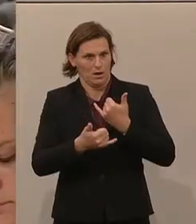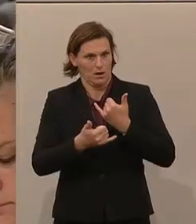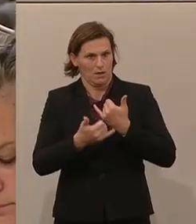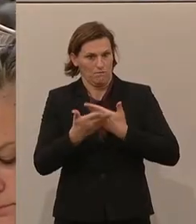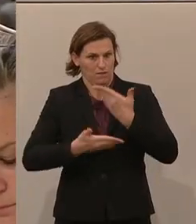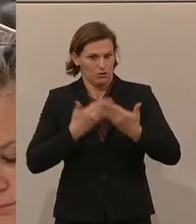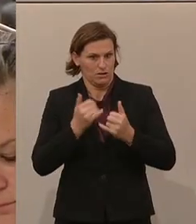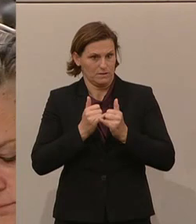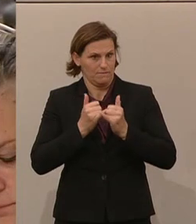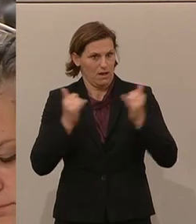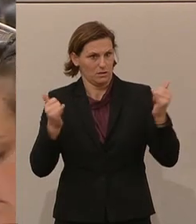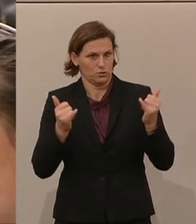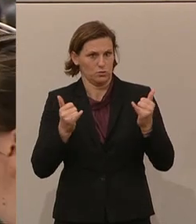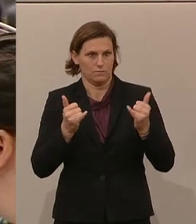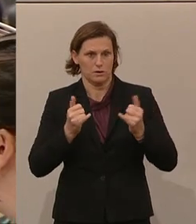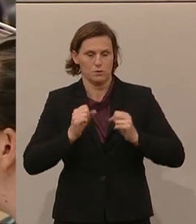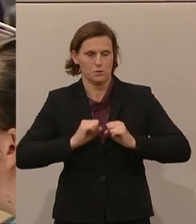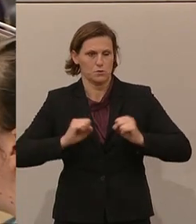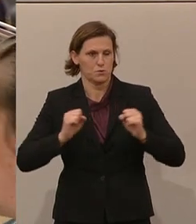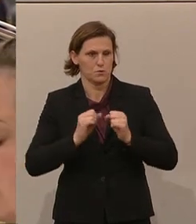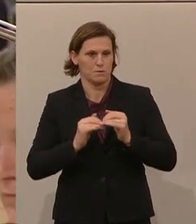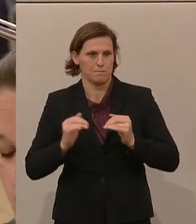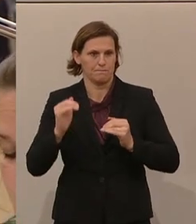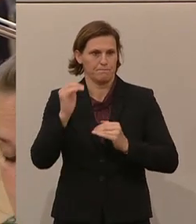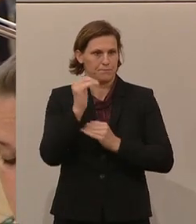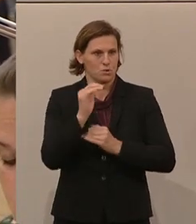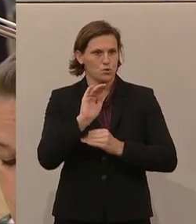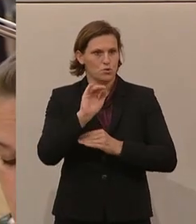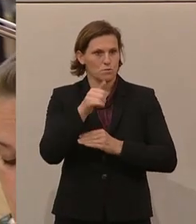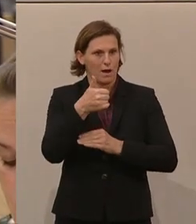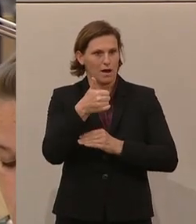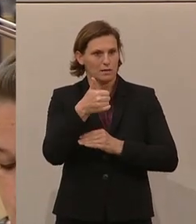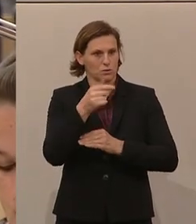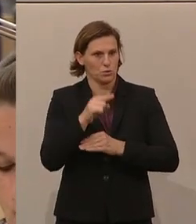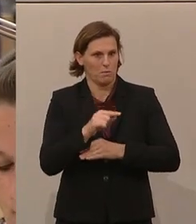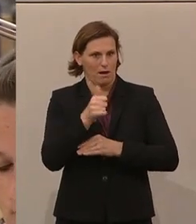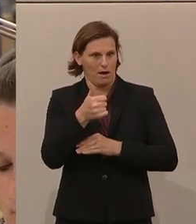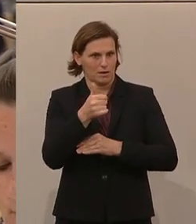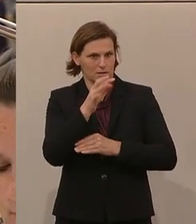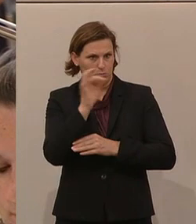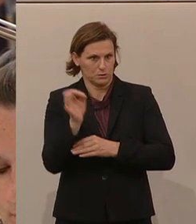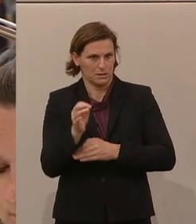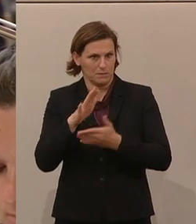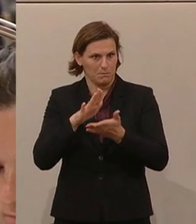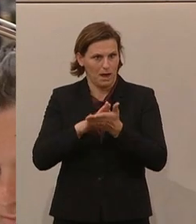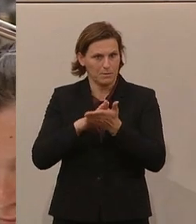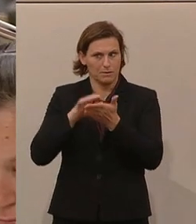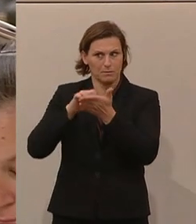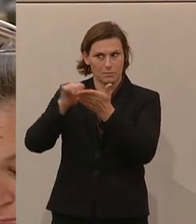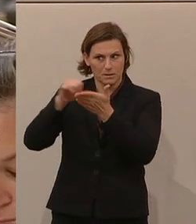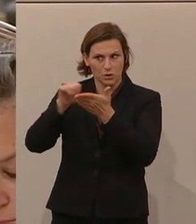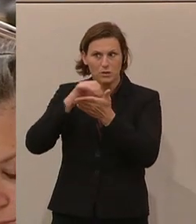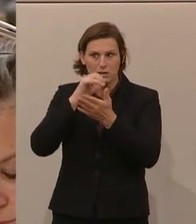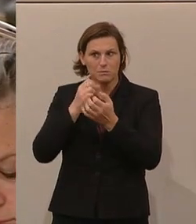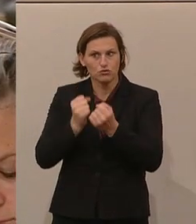ist. Das heißt, wenn wir bei den 1,1% bleiben, dann werden unsere Beiträge nicht mehr so